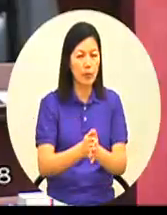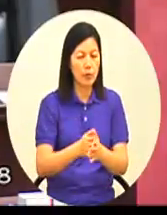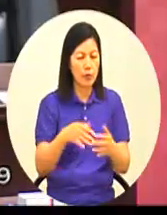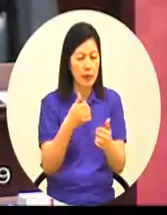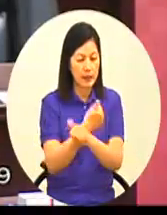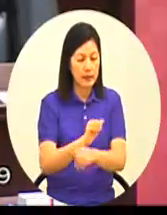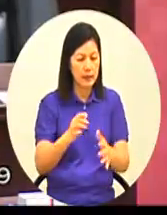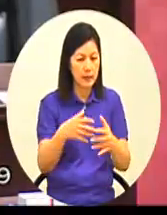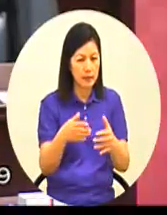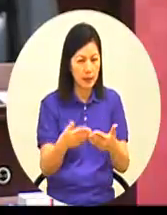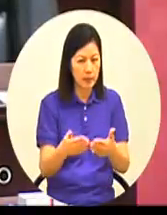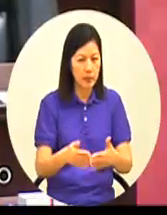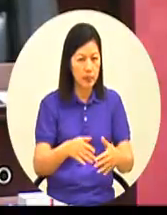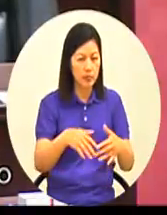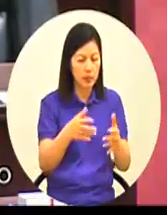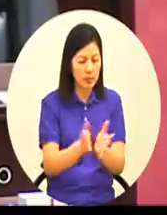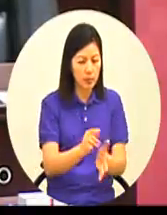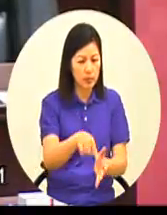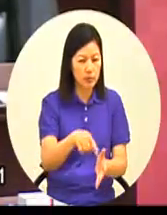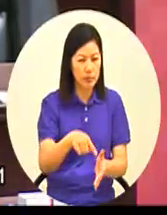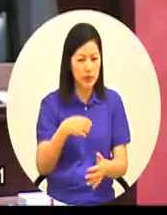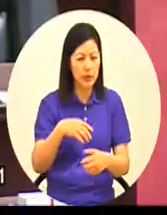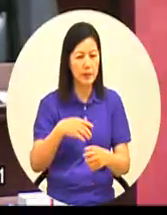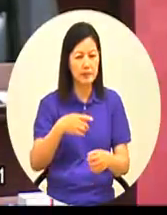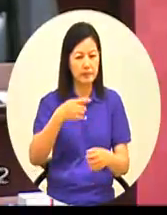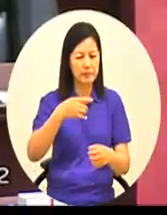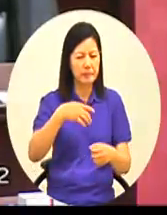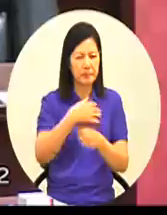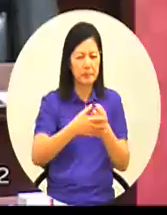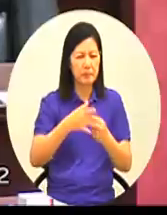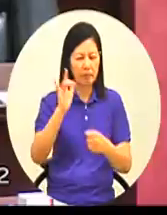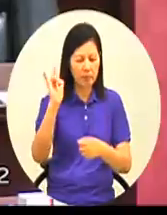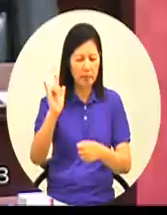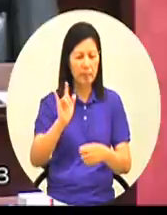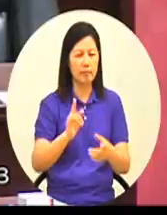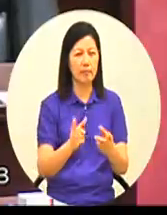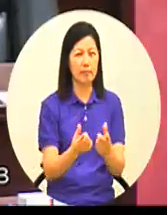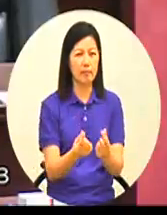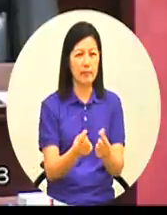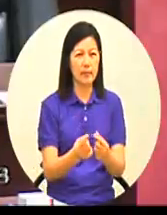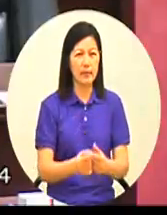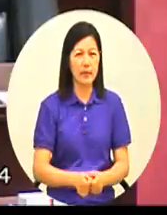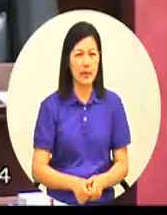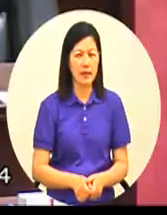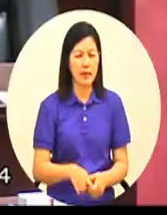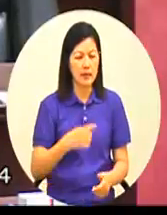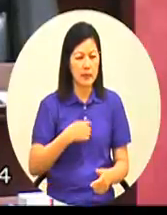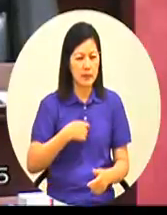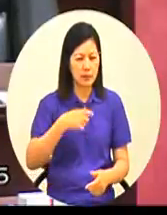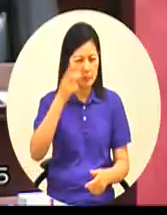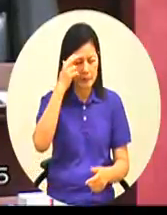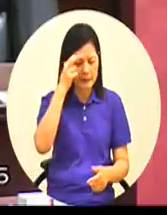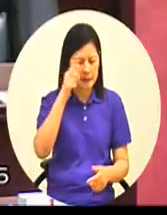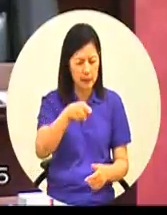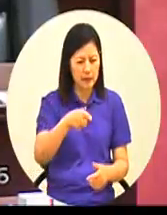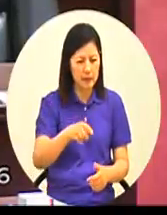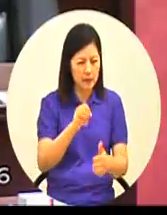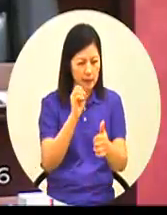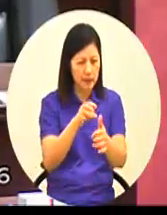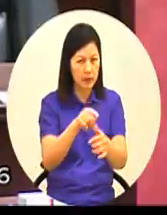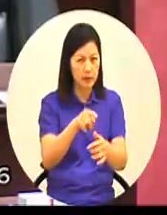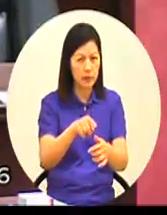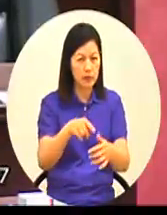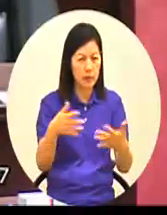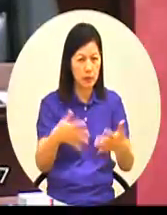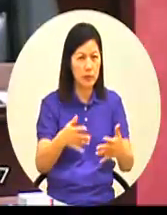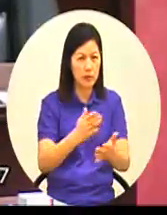在还是相对的非常的保守。那我认为我们高雄市政府人事处应该更强硬，去凸显一个问题，请教一